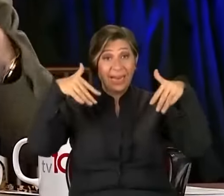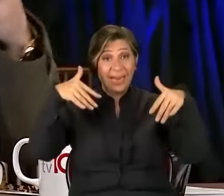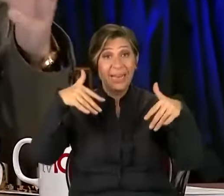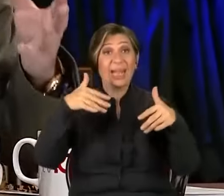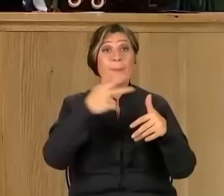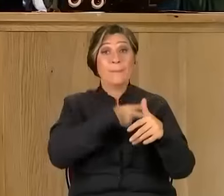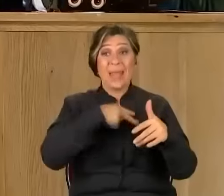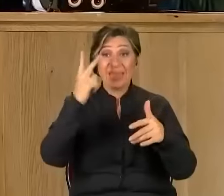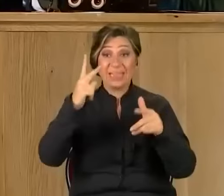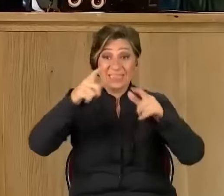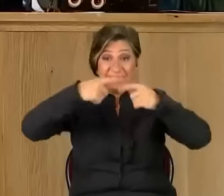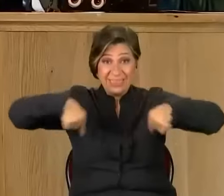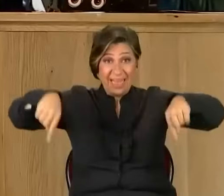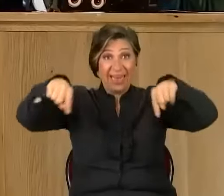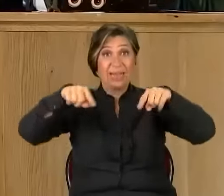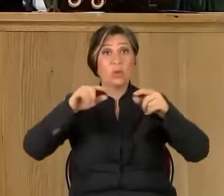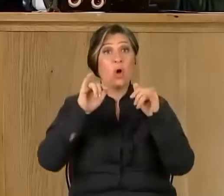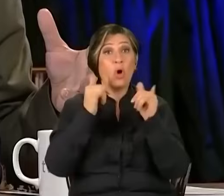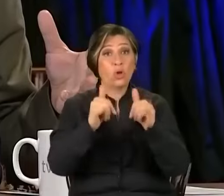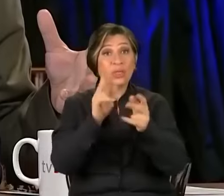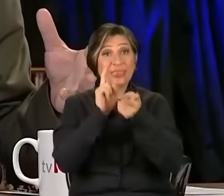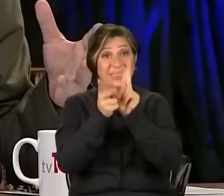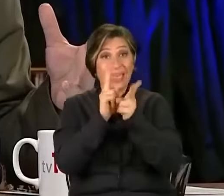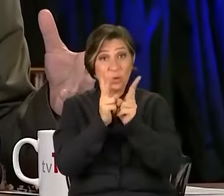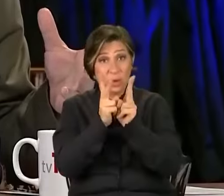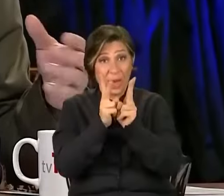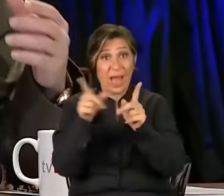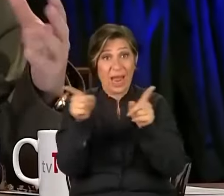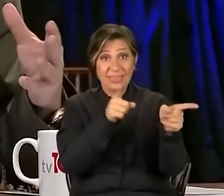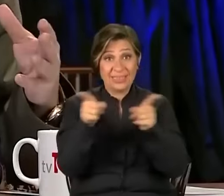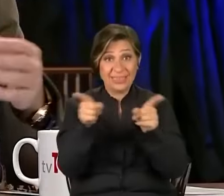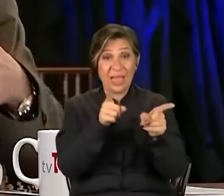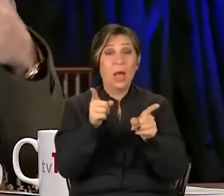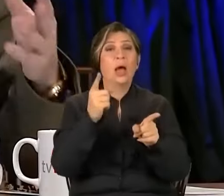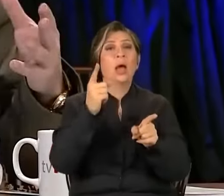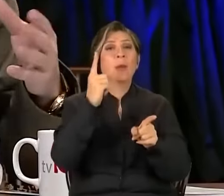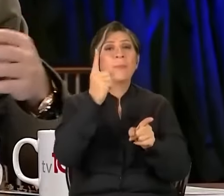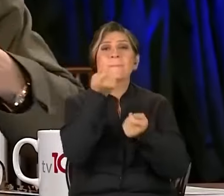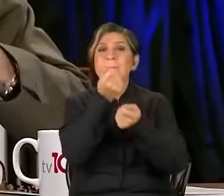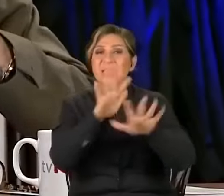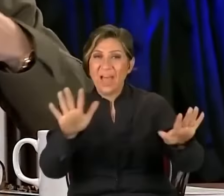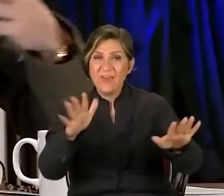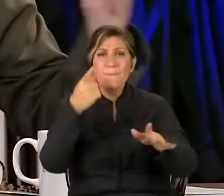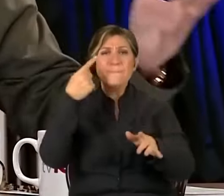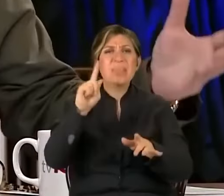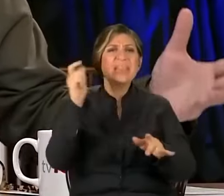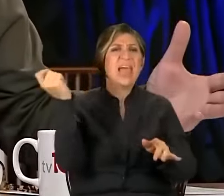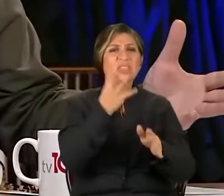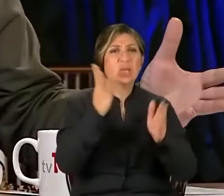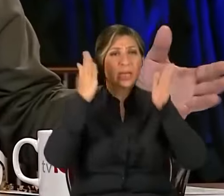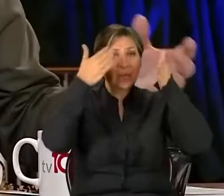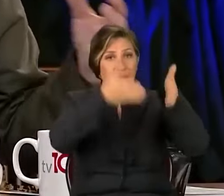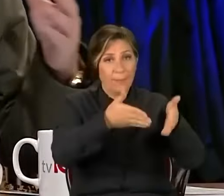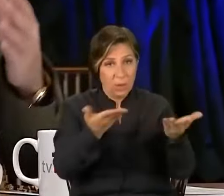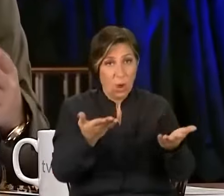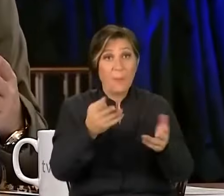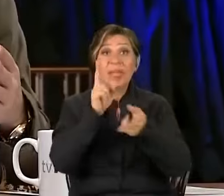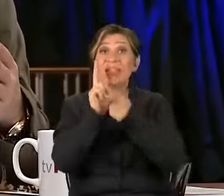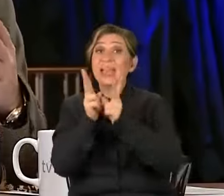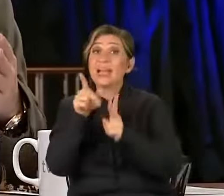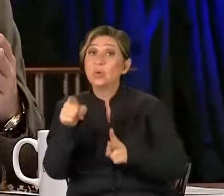belediyelerin sahnelerinde oynayan tiyatrolar arasında. Bir tanesi bedavaya binlerce kişiye gidebiliyor.